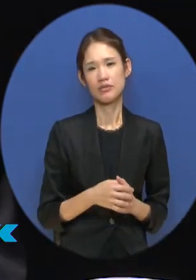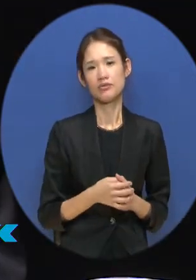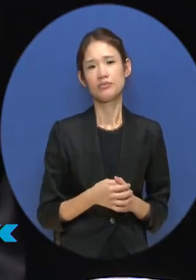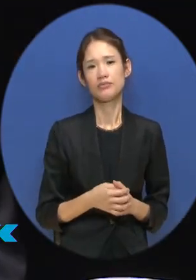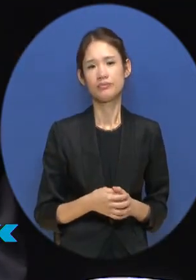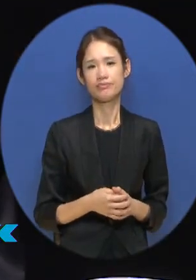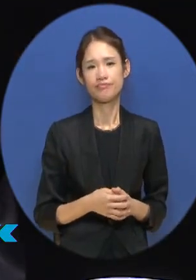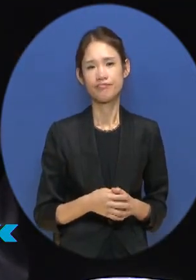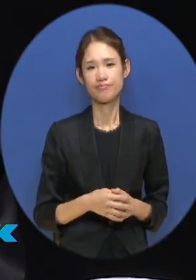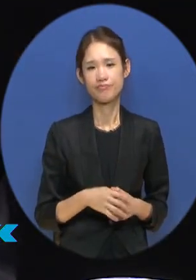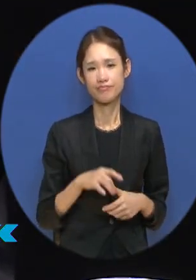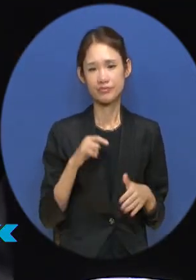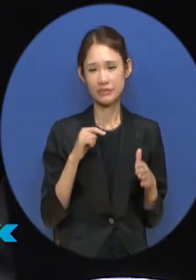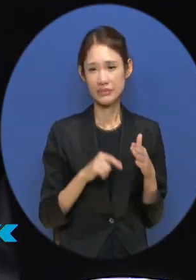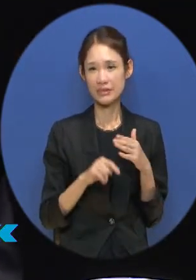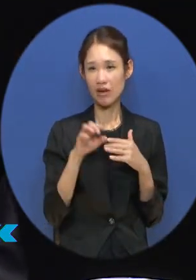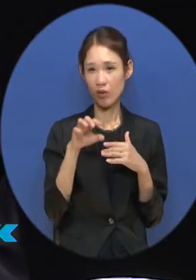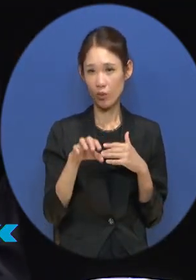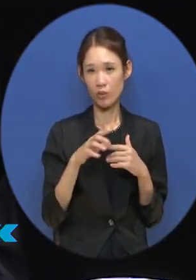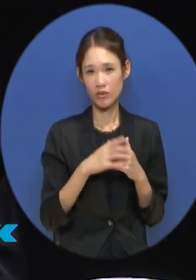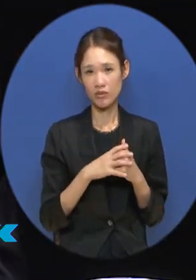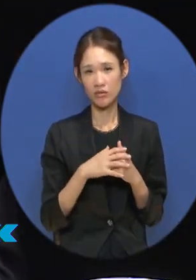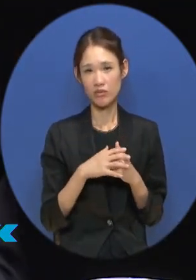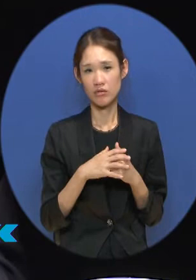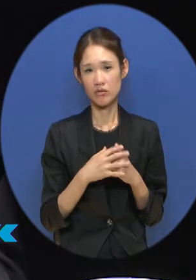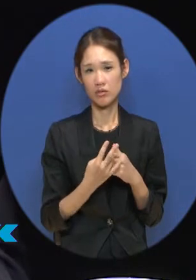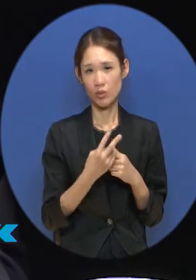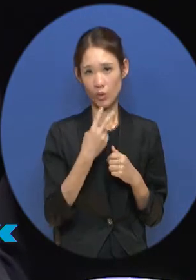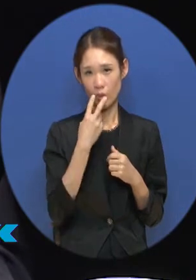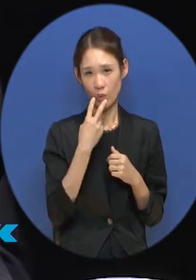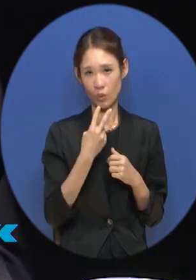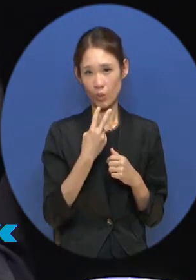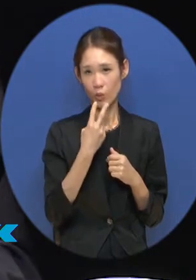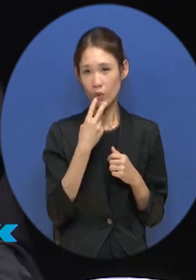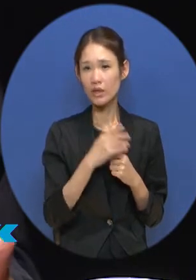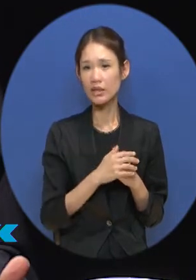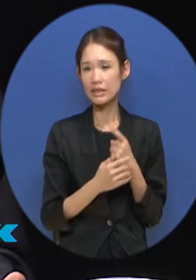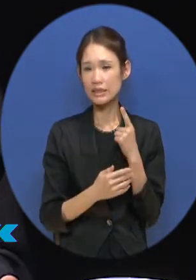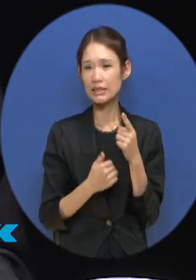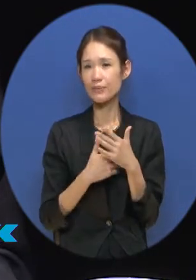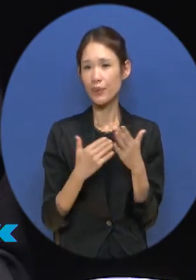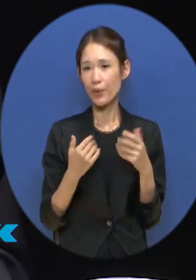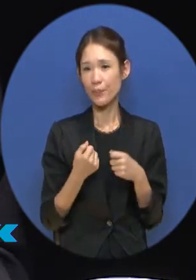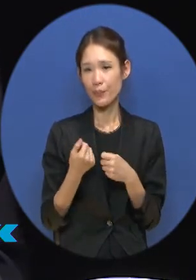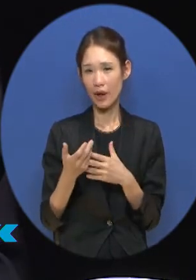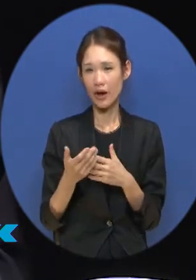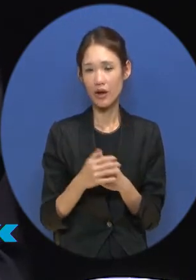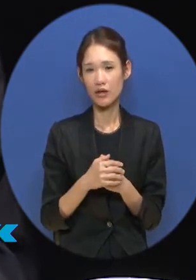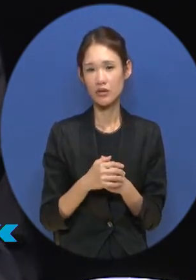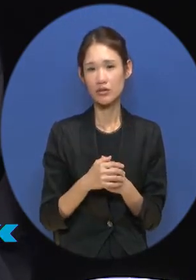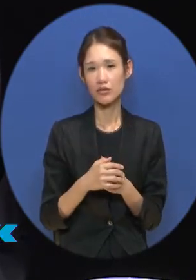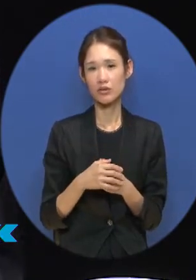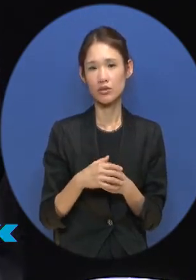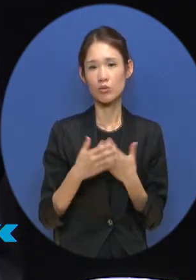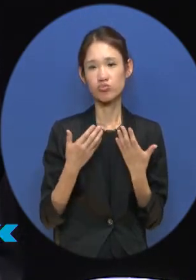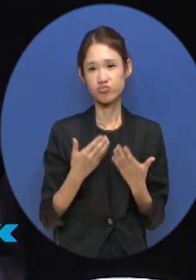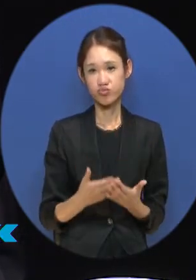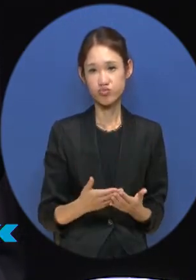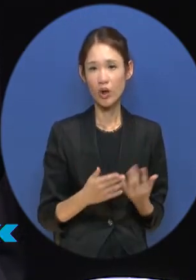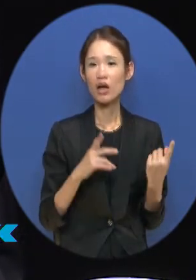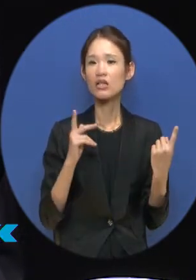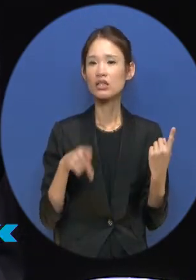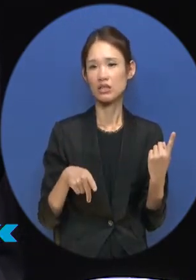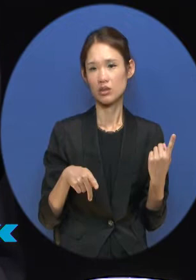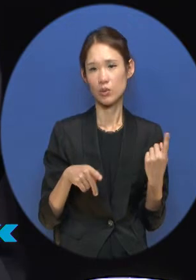아무래도 지하 공간이다 보니까 공기가 뭐 한 1평방미터만 해도 네. 그 무게가 1kg입니다. 예.